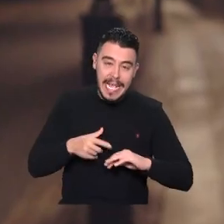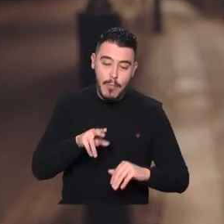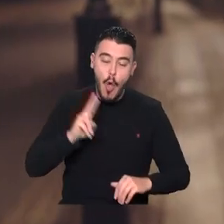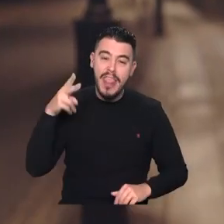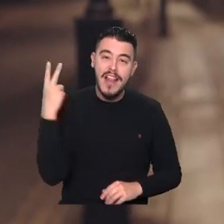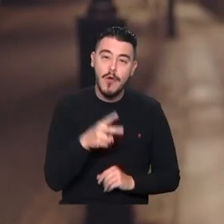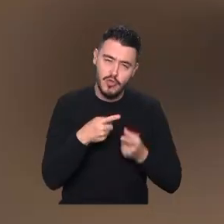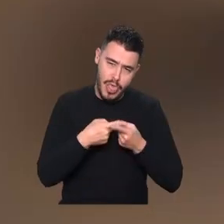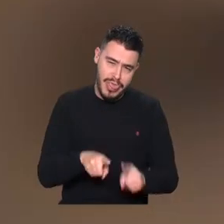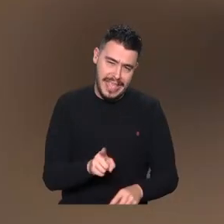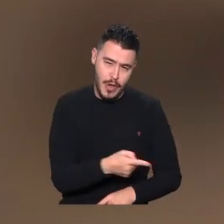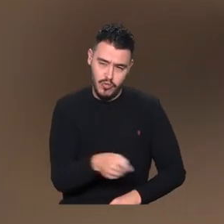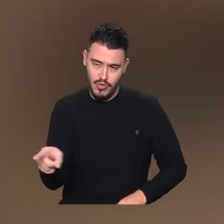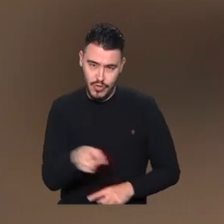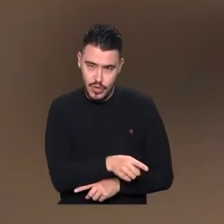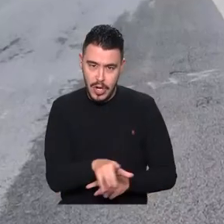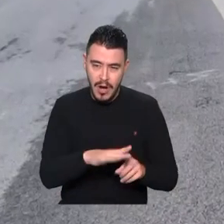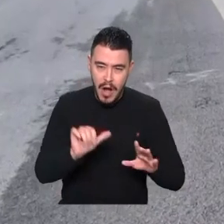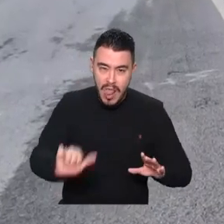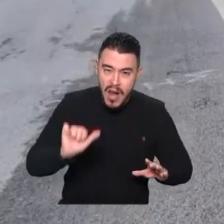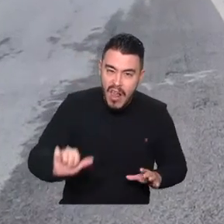9 ετών, θόλωσε.